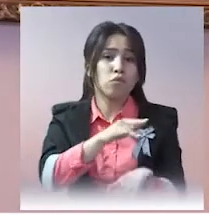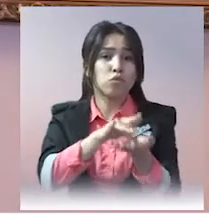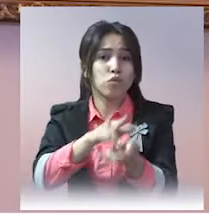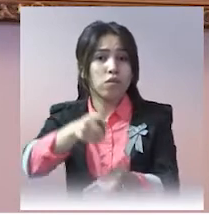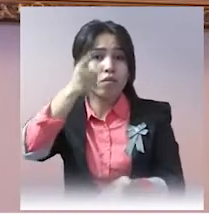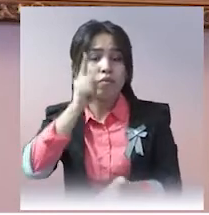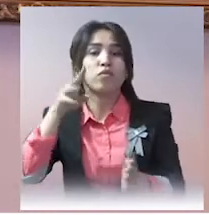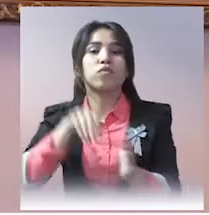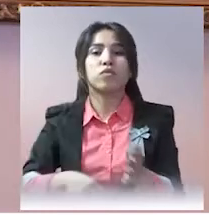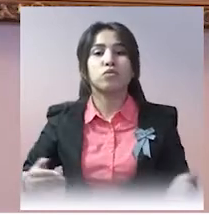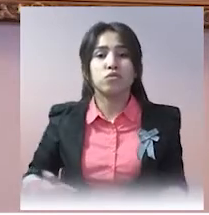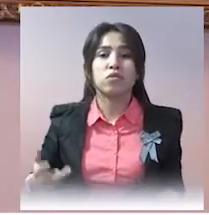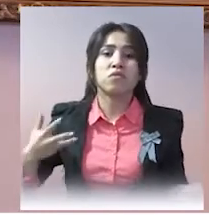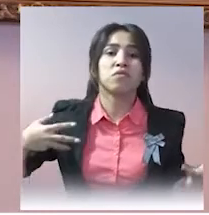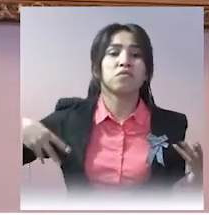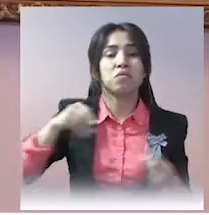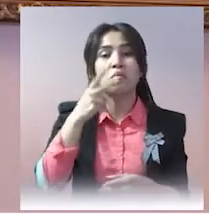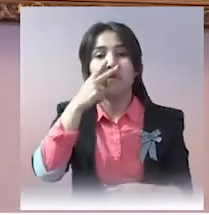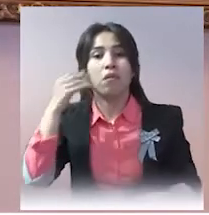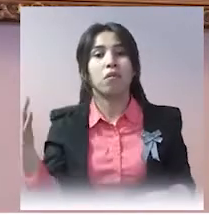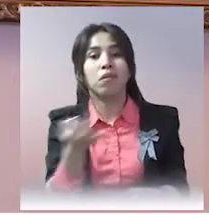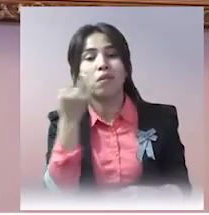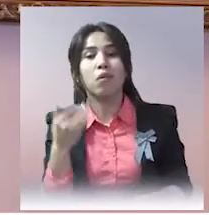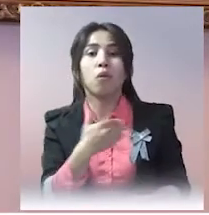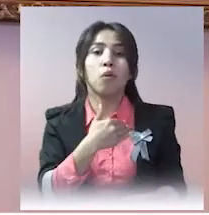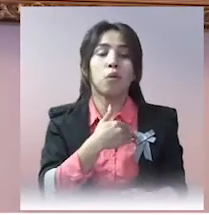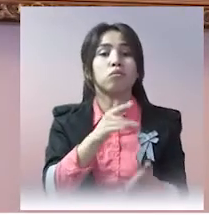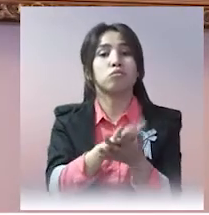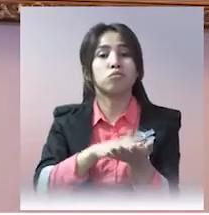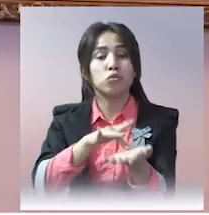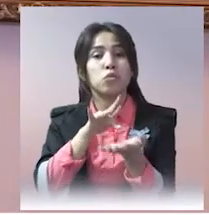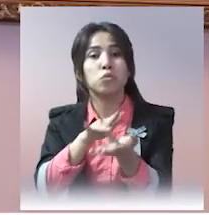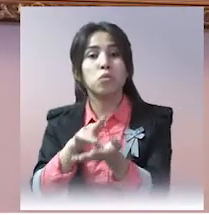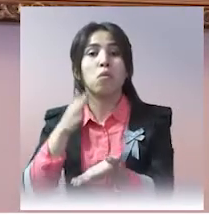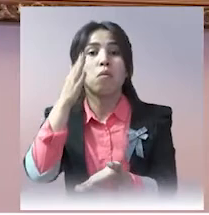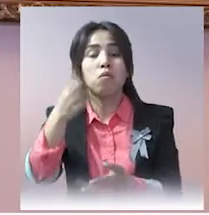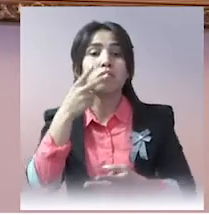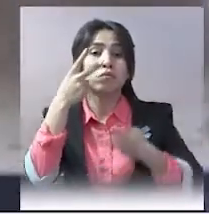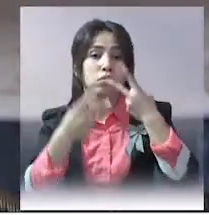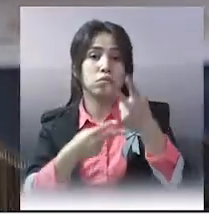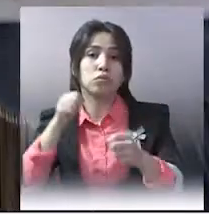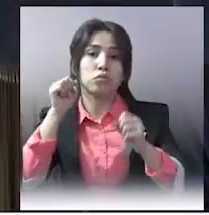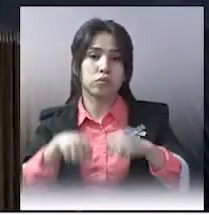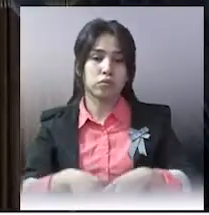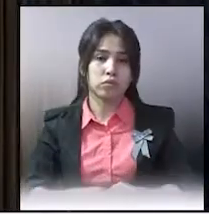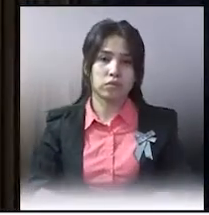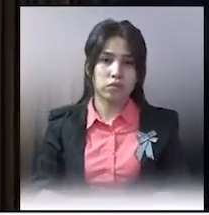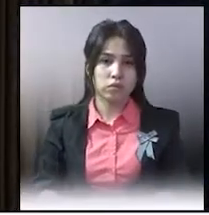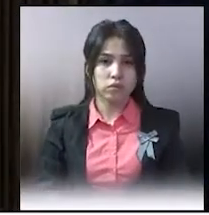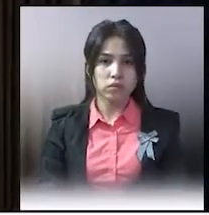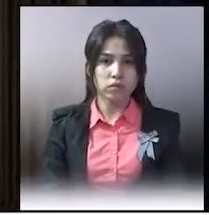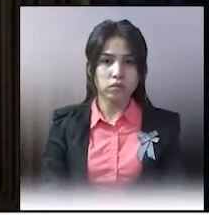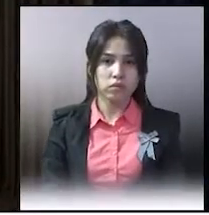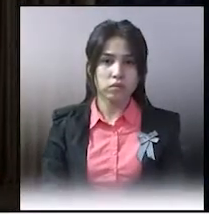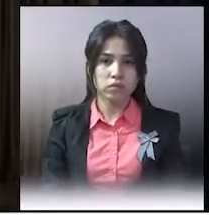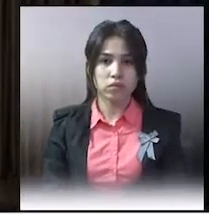жалпы. Содан енді ол өте күрделі шаруа, бірақ Құдайға шүкір бір көрсетіп қойды. Семинар соңында ұстаздар қауымы